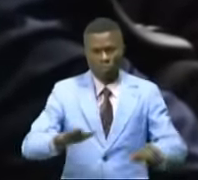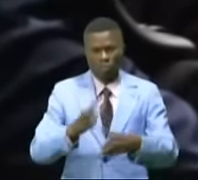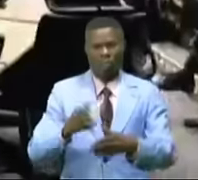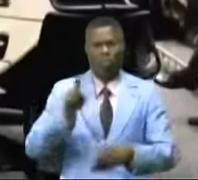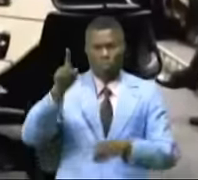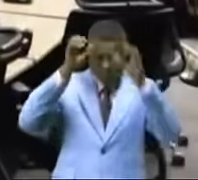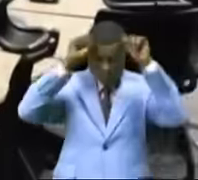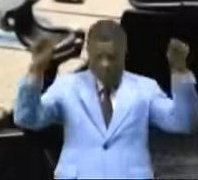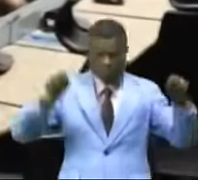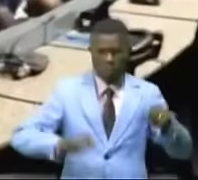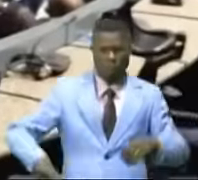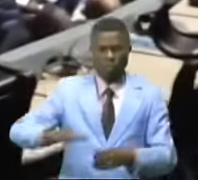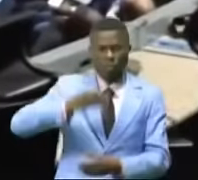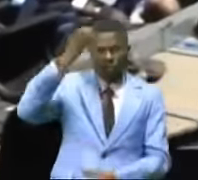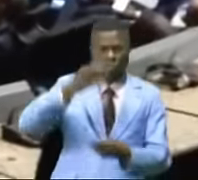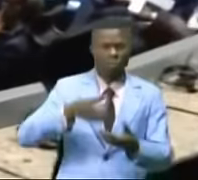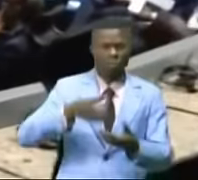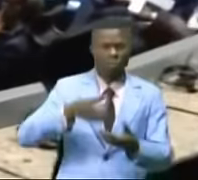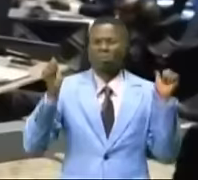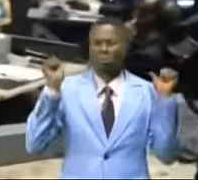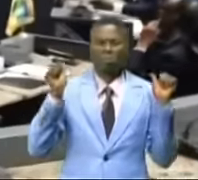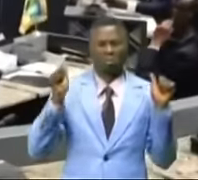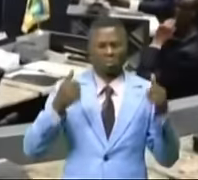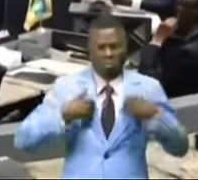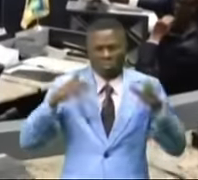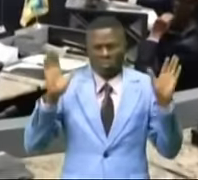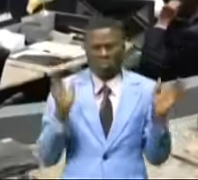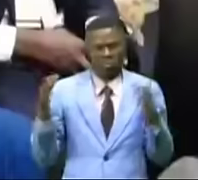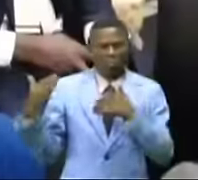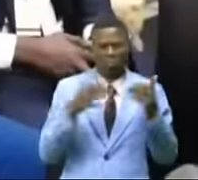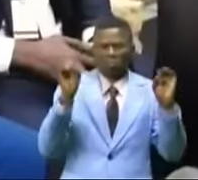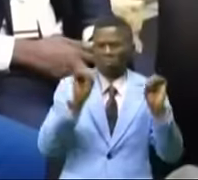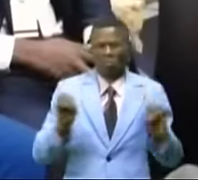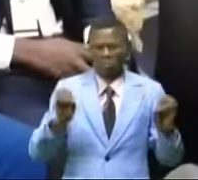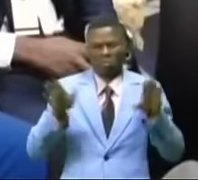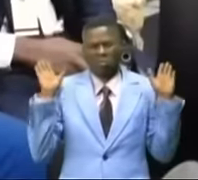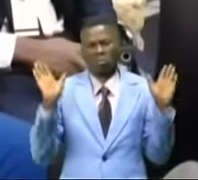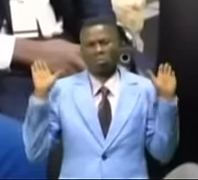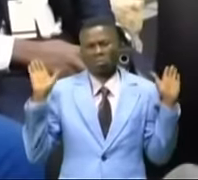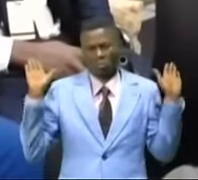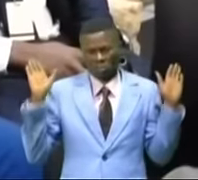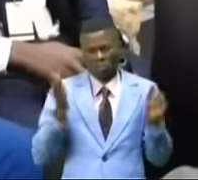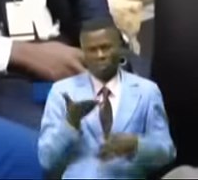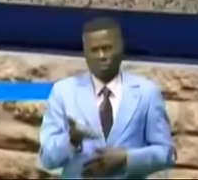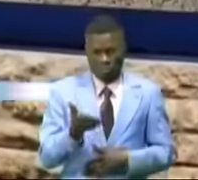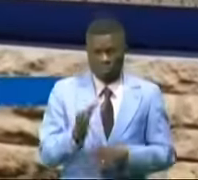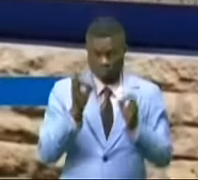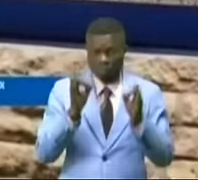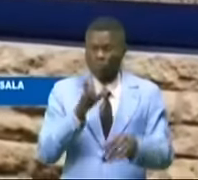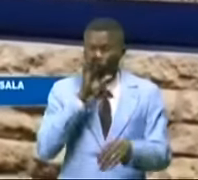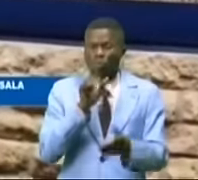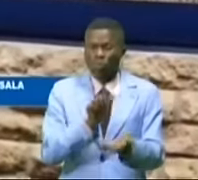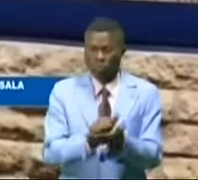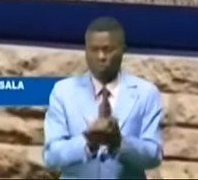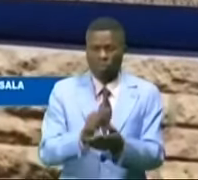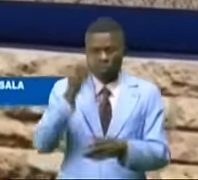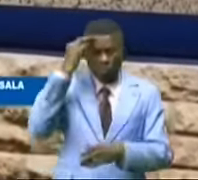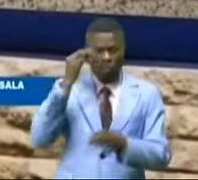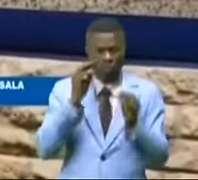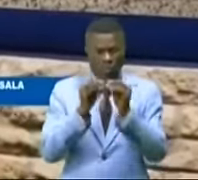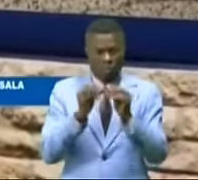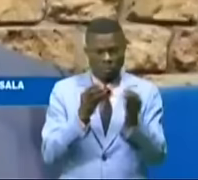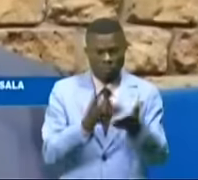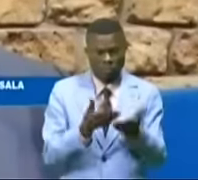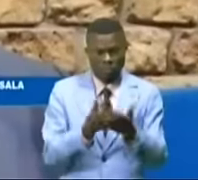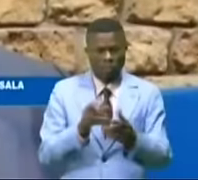elle, continue de nier son implication dans la crise sécuritaire en RDC. Et c'est sur ces entrefaites que les travaux de ces mini-sommets ont